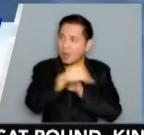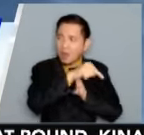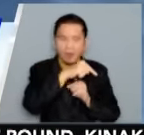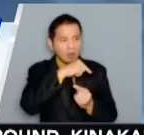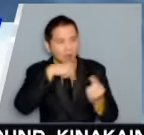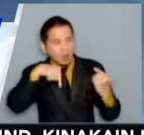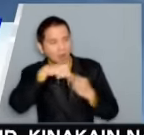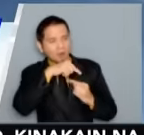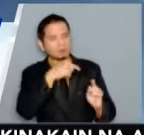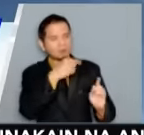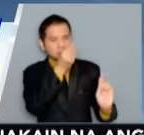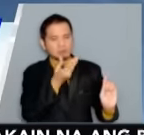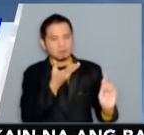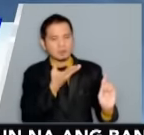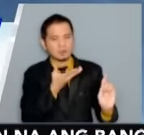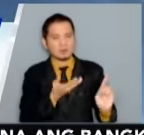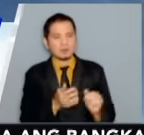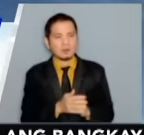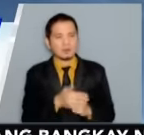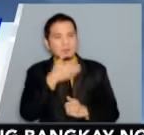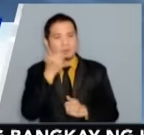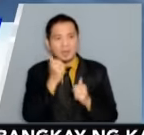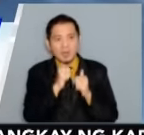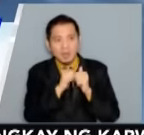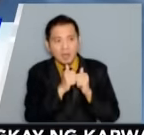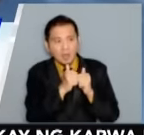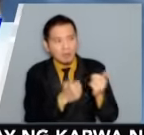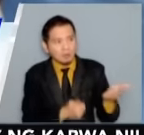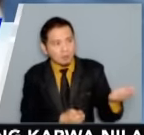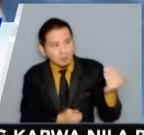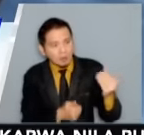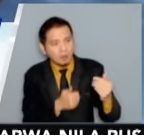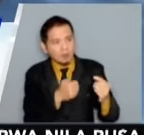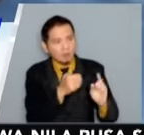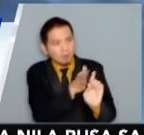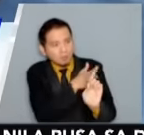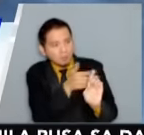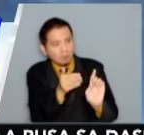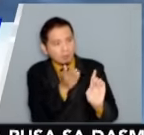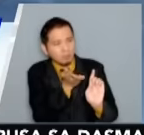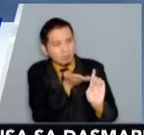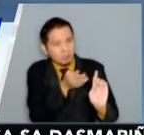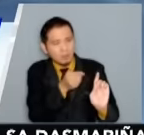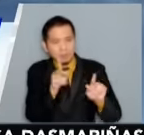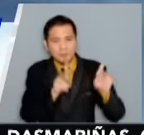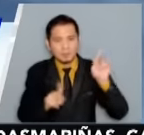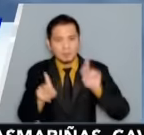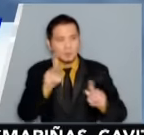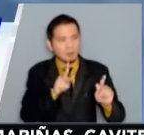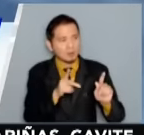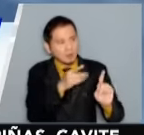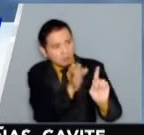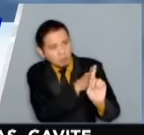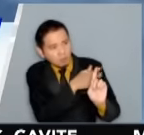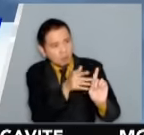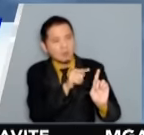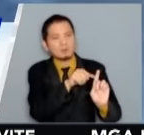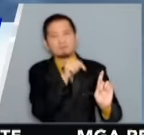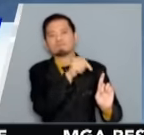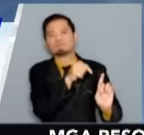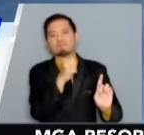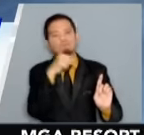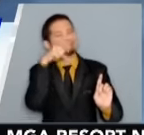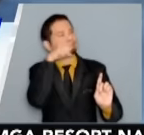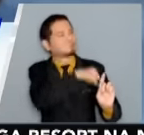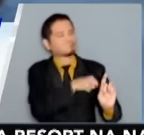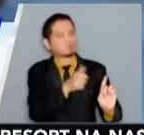the best possible way we can through other intermediaries, pero ayaw talaga niya pumunta dito, so we have